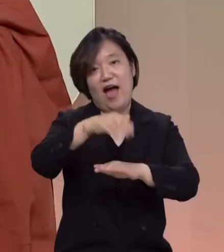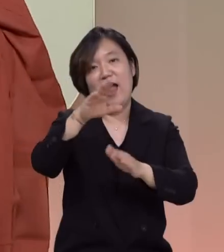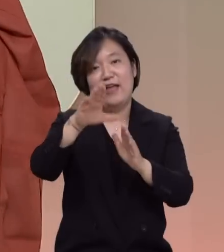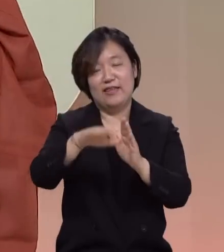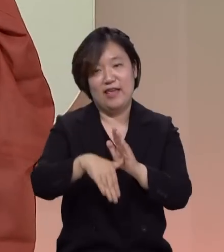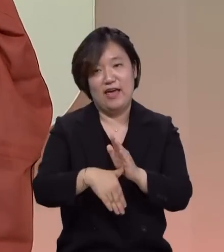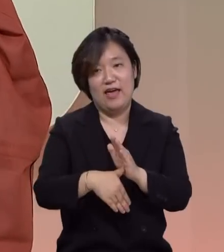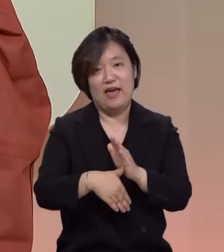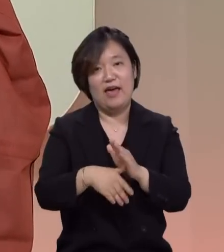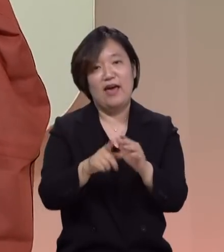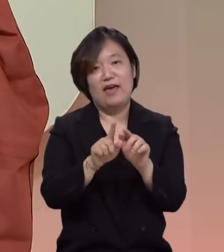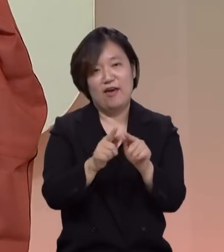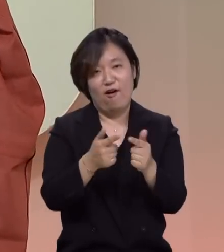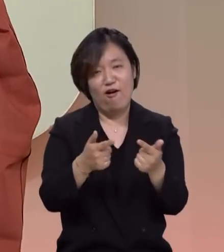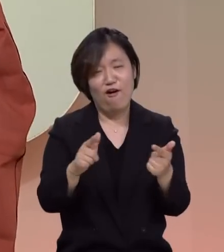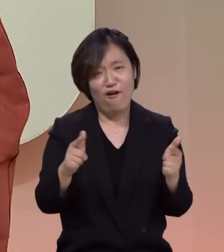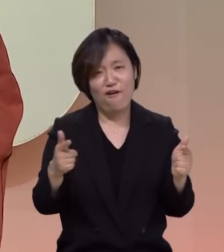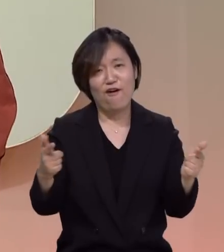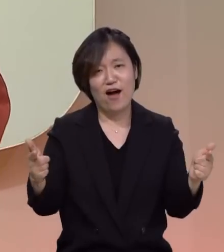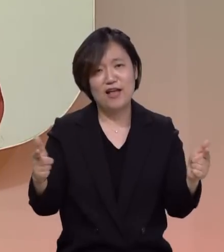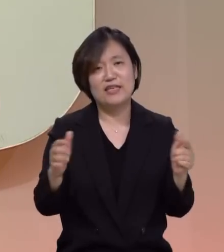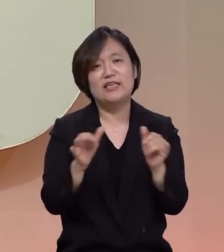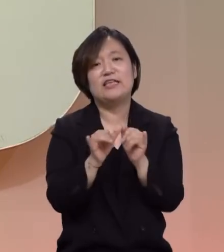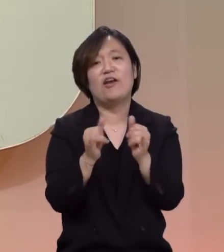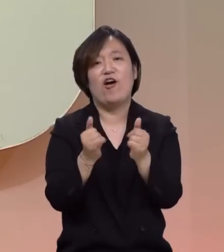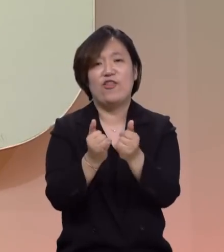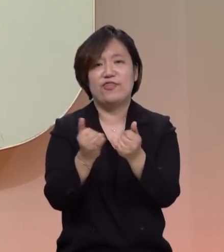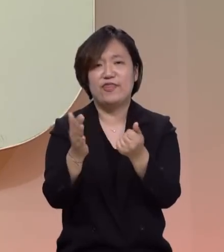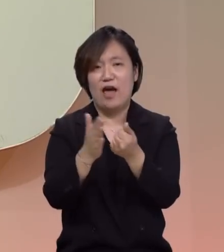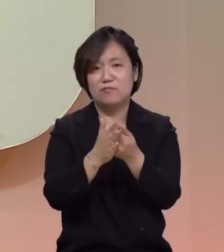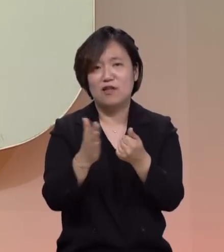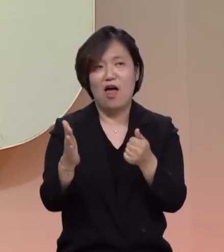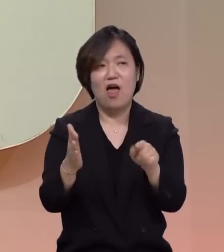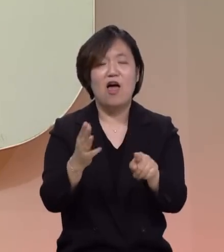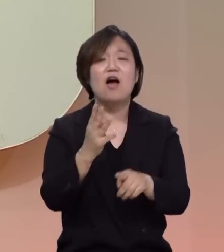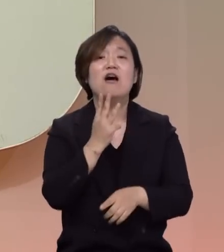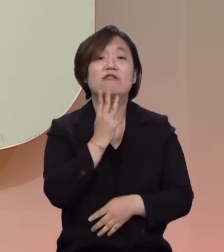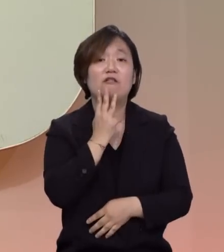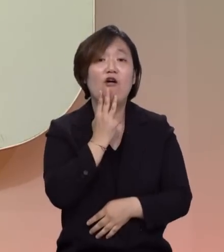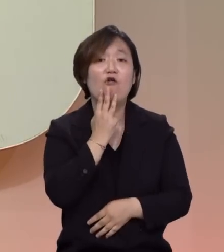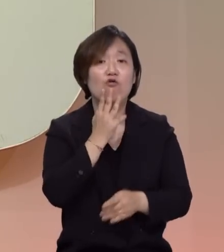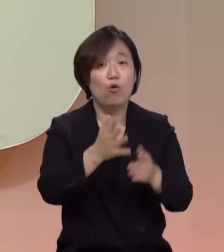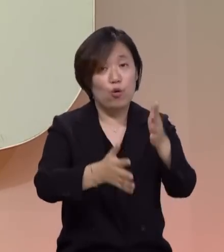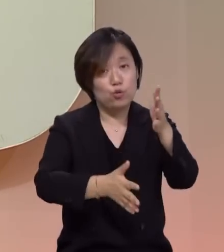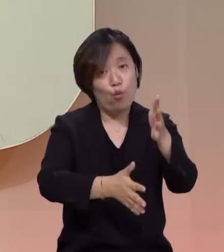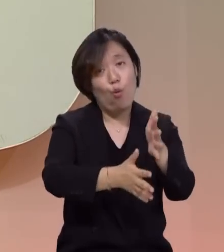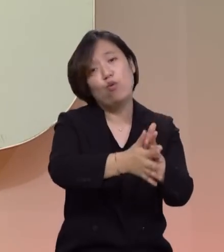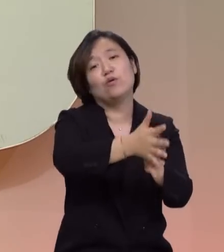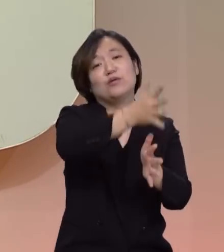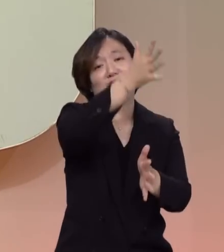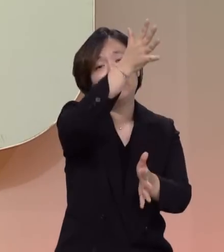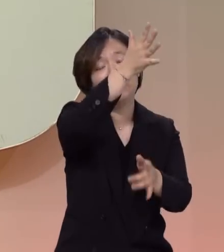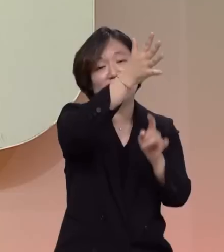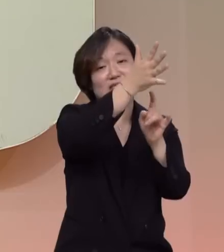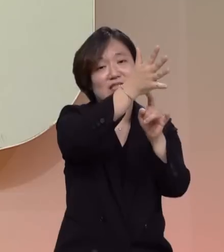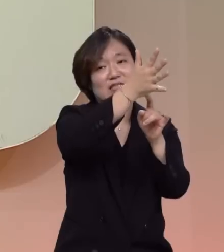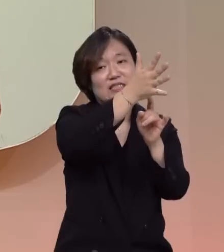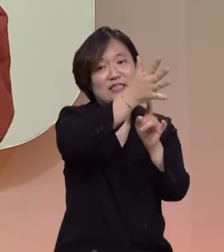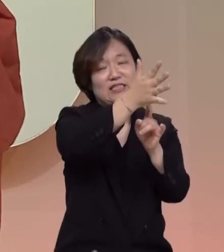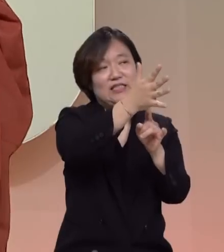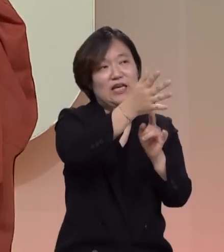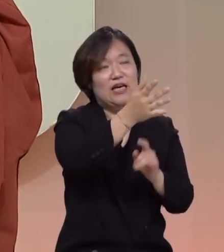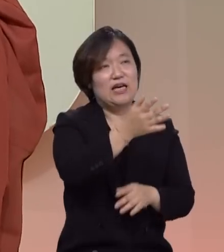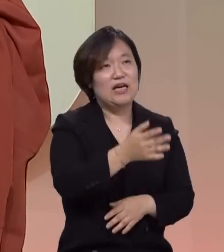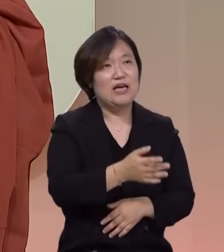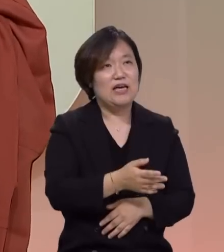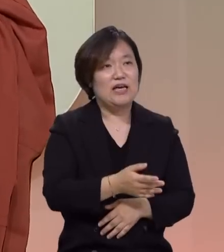여러가지 인연들이 엮이셔 가지고 저 서울 서울 시내에 옛날부터 있었던 그